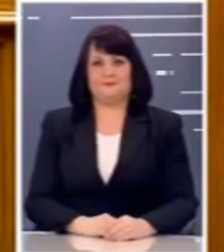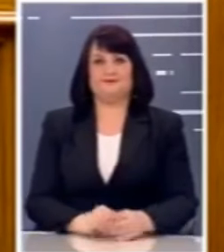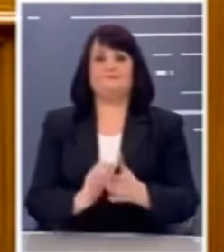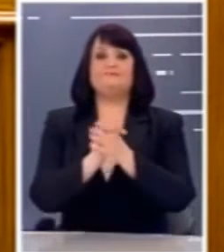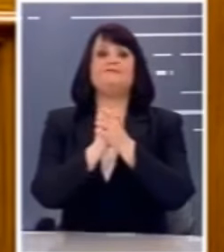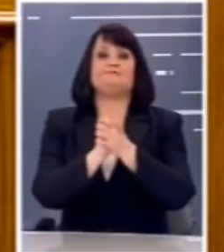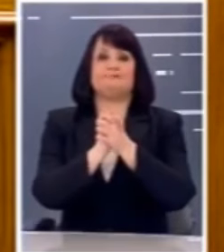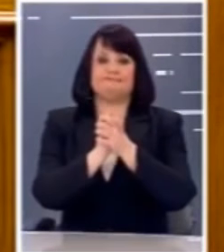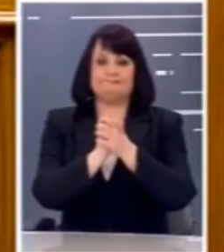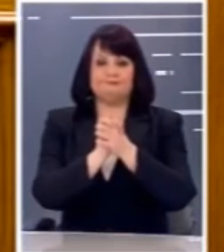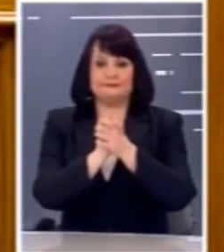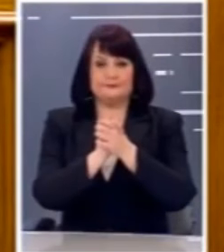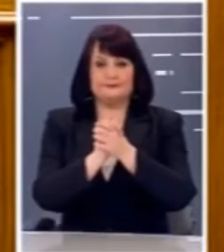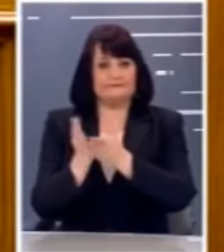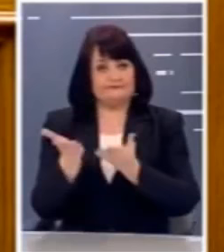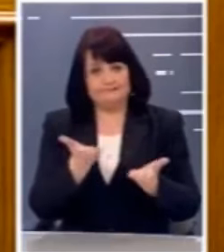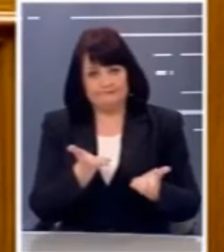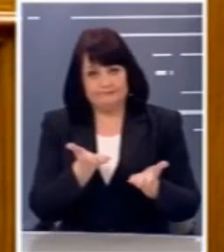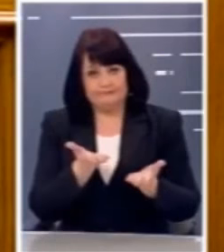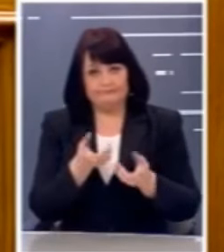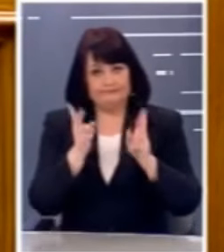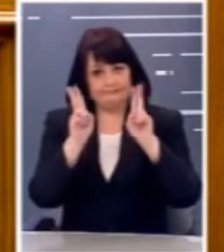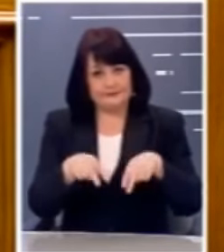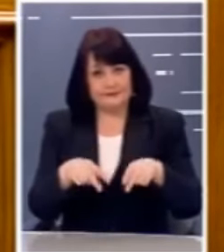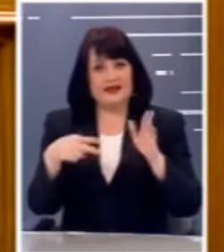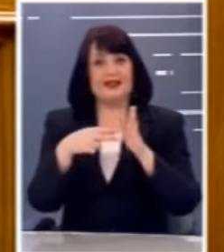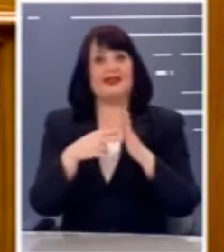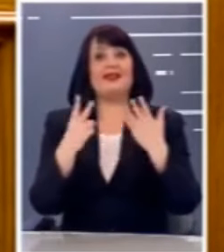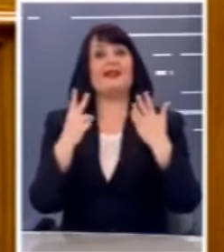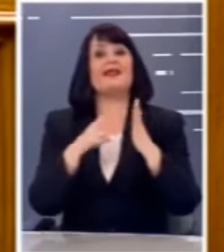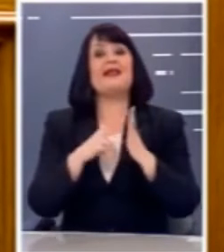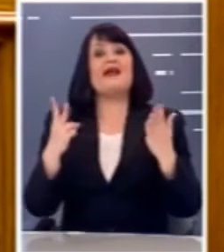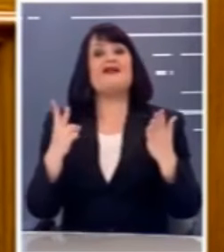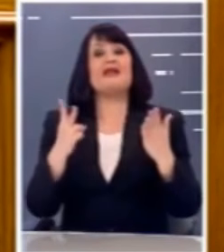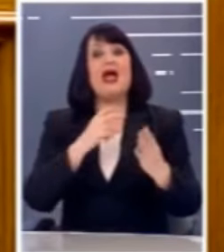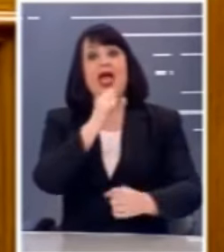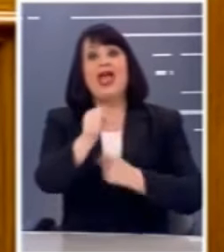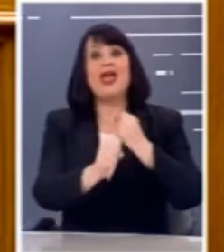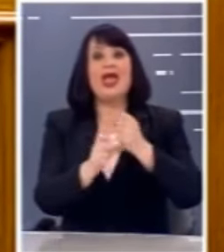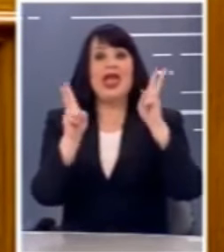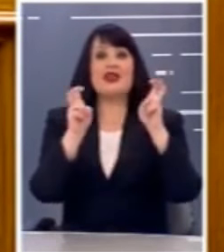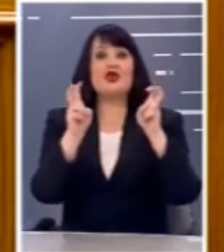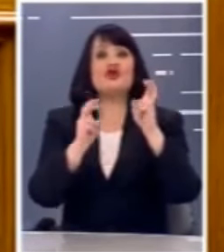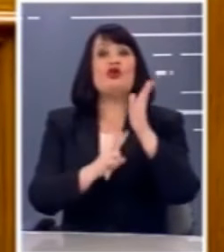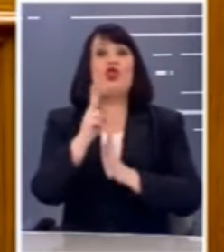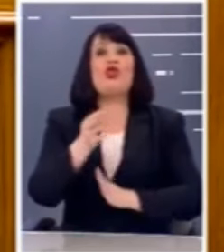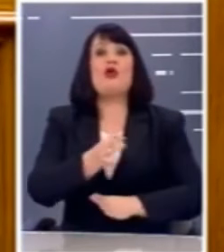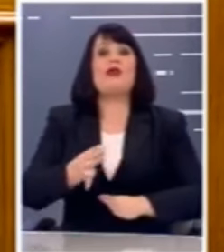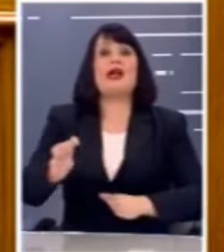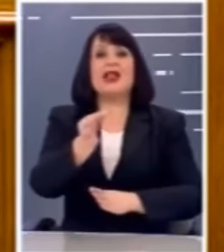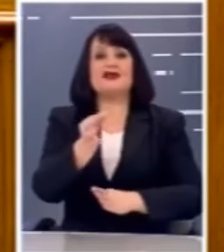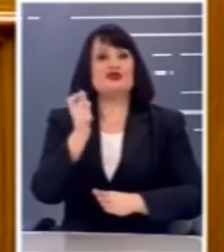ανεπιφύλακτα την ανακήρυξη του 2017 ως έτος Δωδεκανήσου.